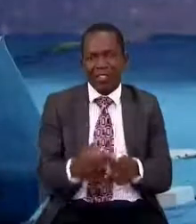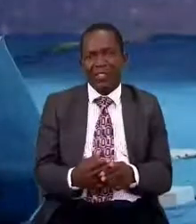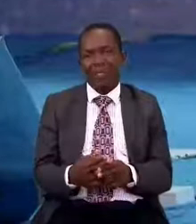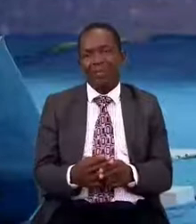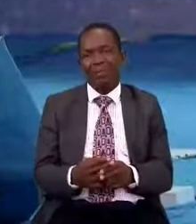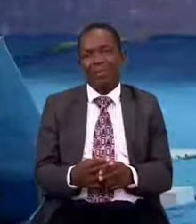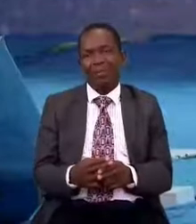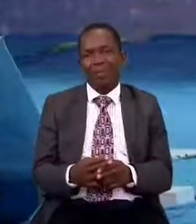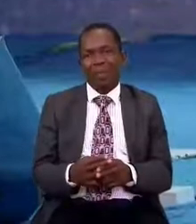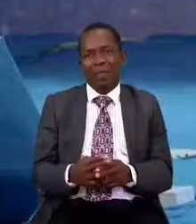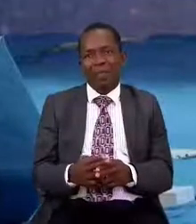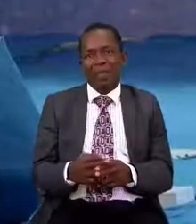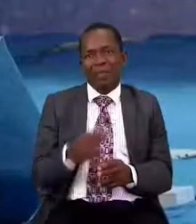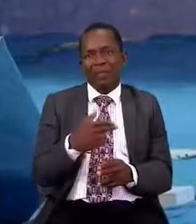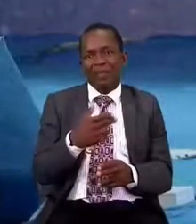Il y eut